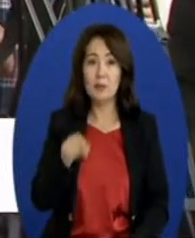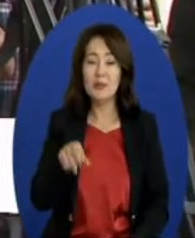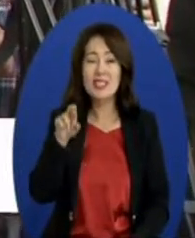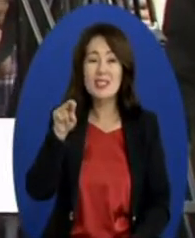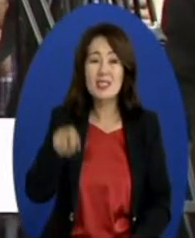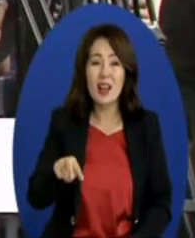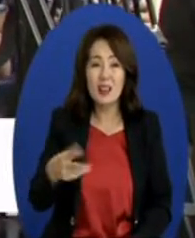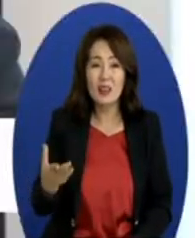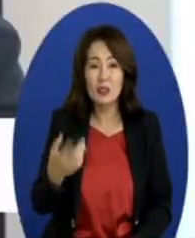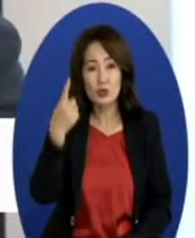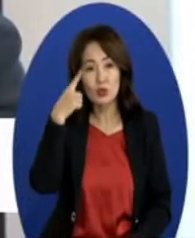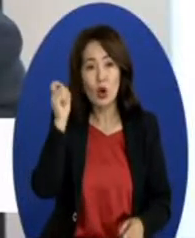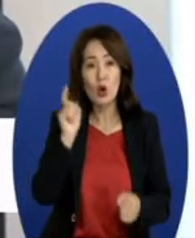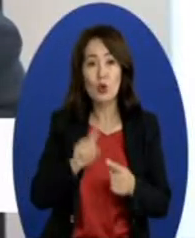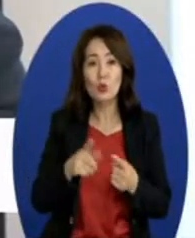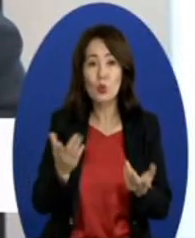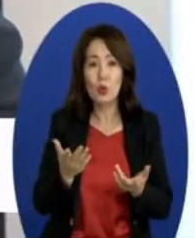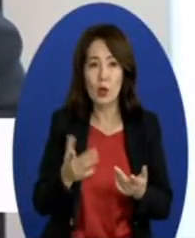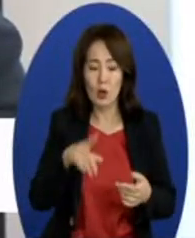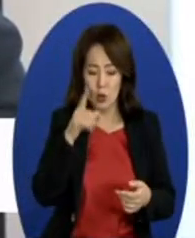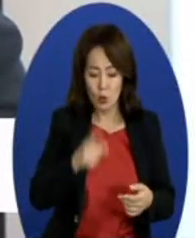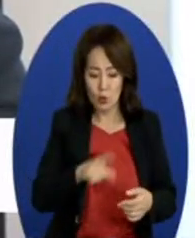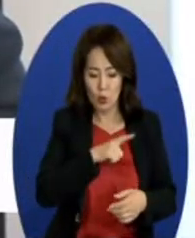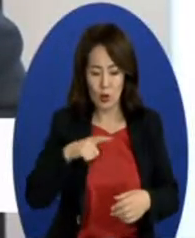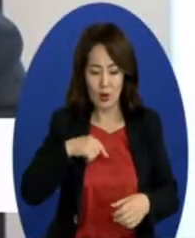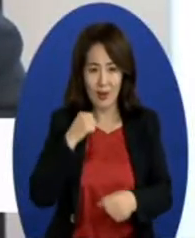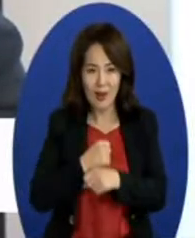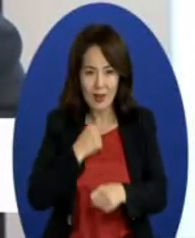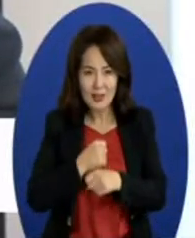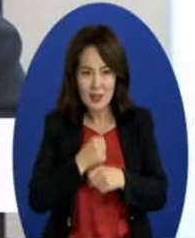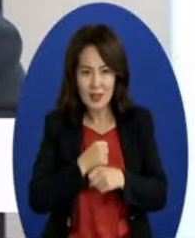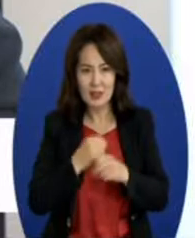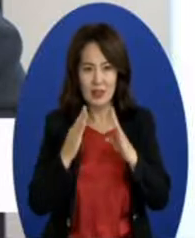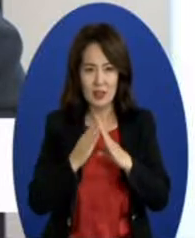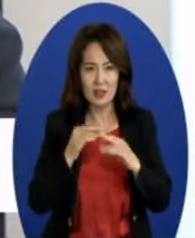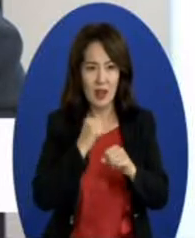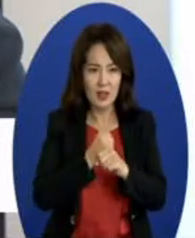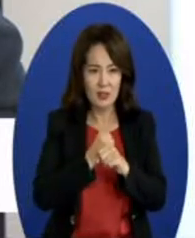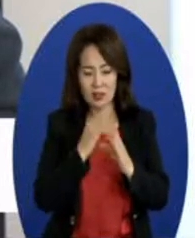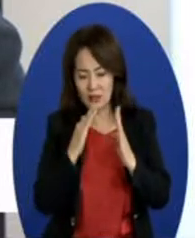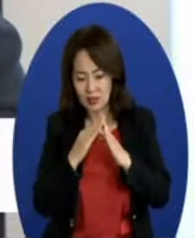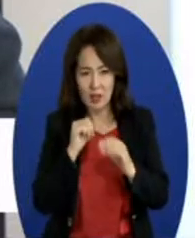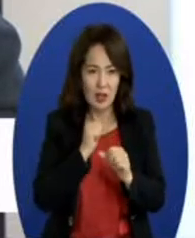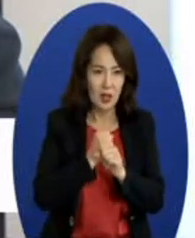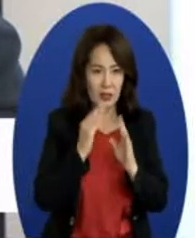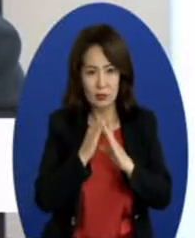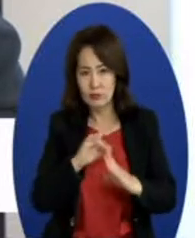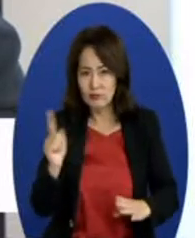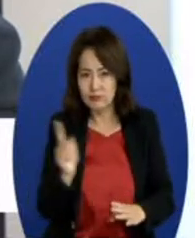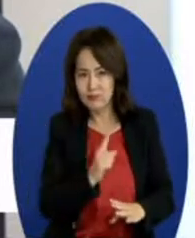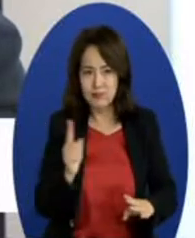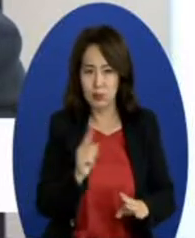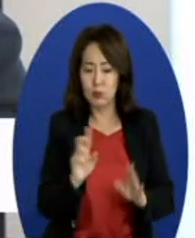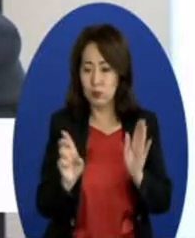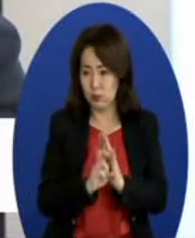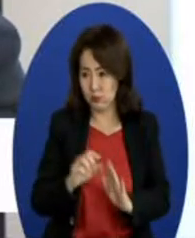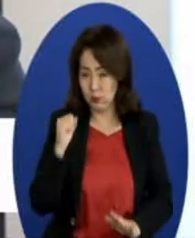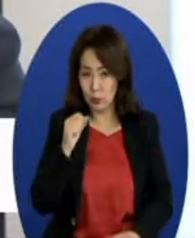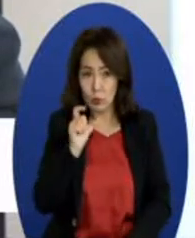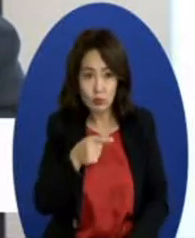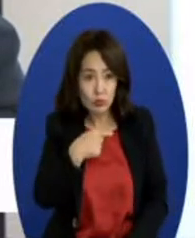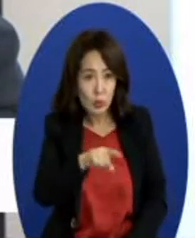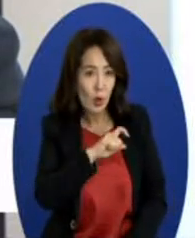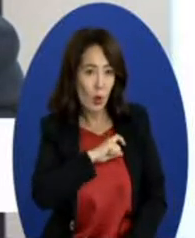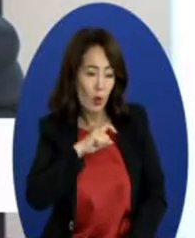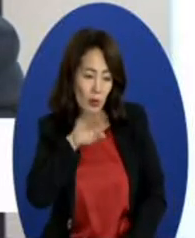Энэ ялын гол зорилго бол хүн хөдөлмөр хийж ажил гэр хоёрынхоо хооронд явна гэдэг одоо тийм боломжтой хүмүүст